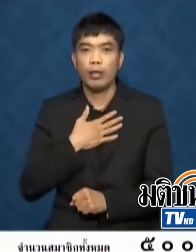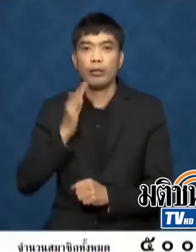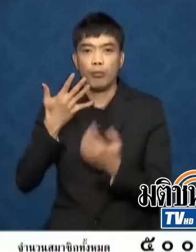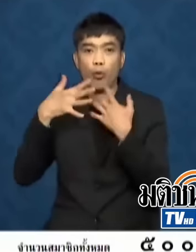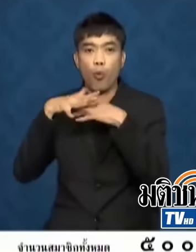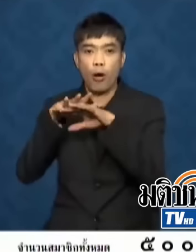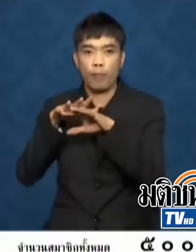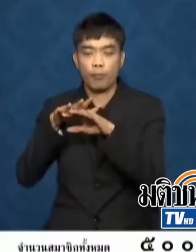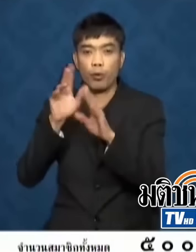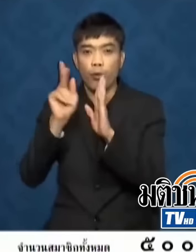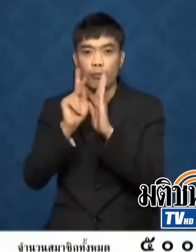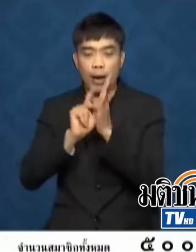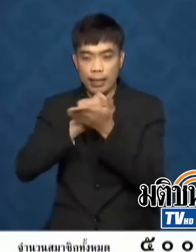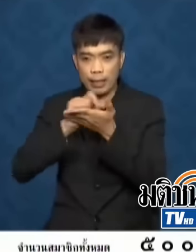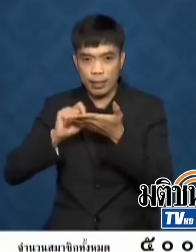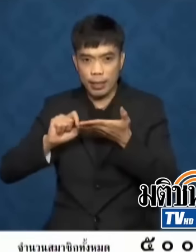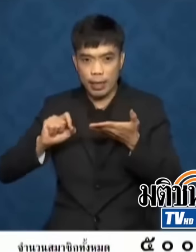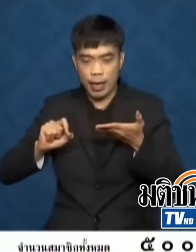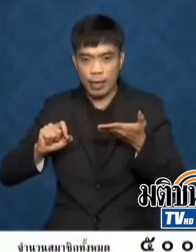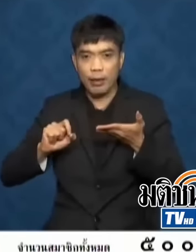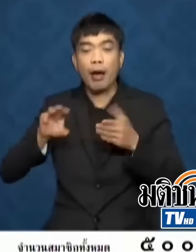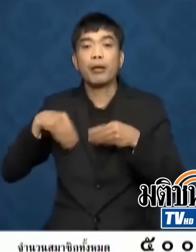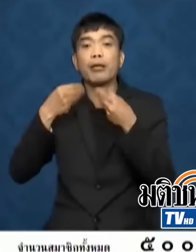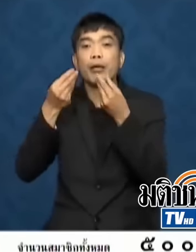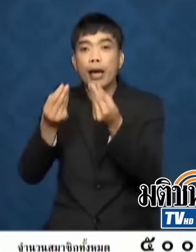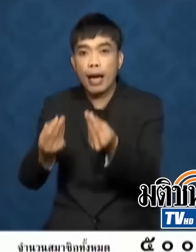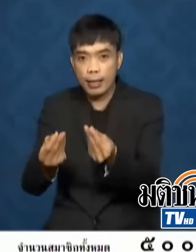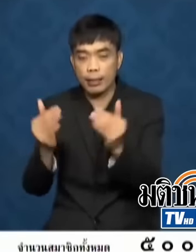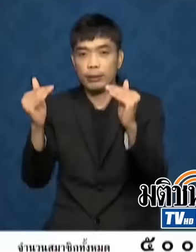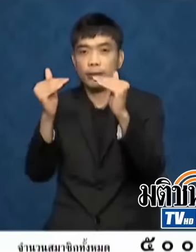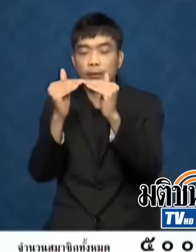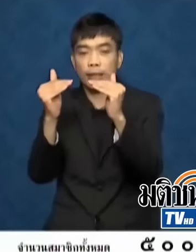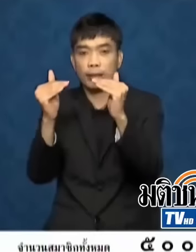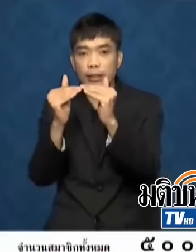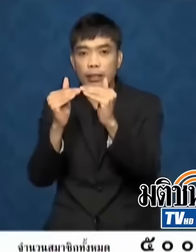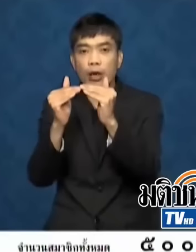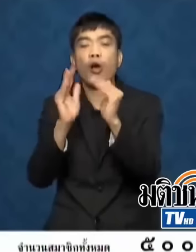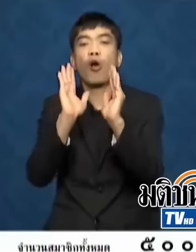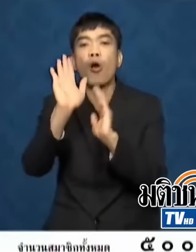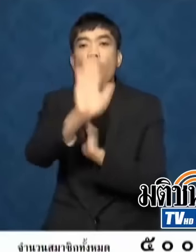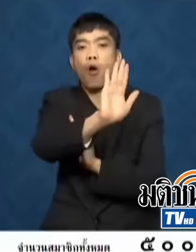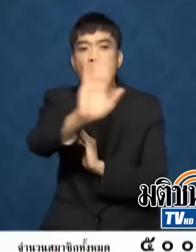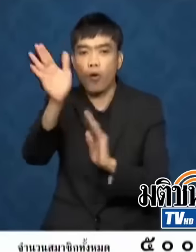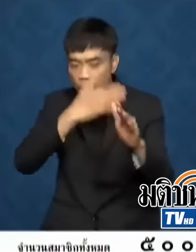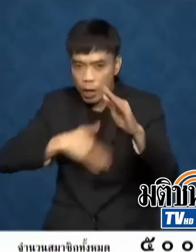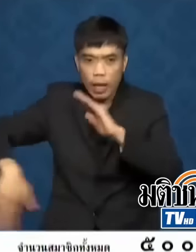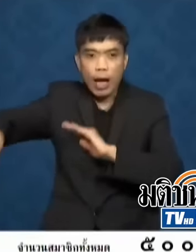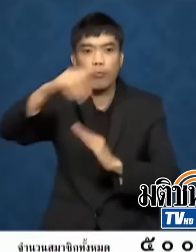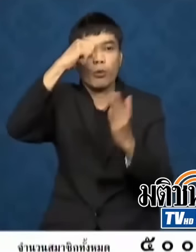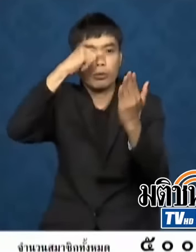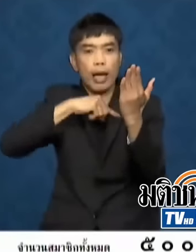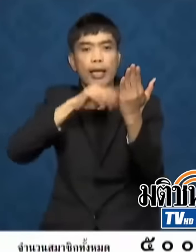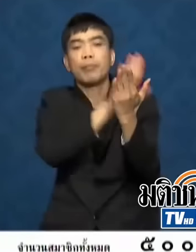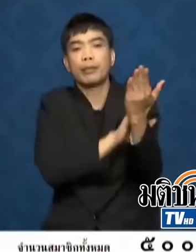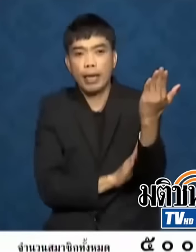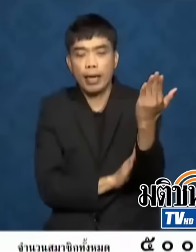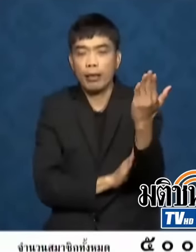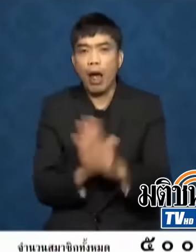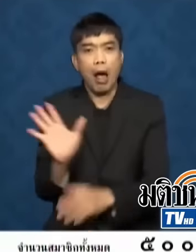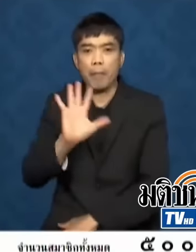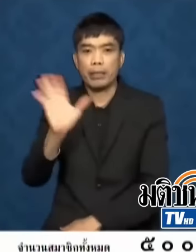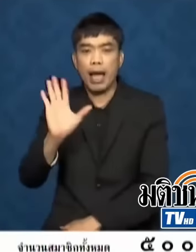การร่างพรบราชทัณฑ์นั้นเป็นไปเพื่อรักษาสิทธิของทุกคนในประเทศไทยแต่ไม่เ